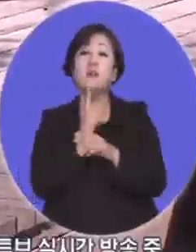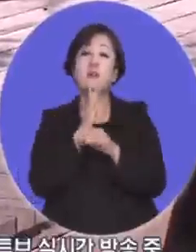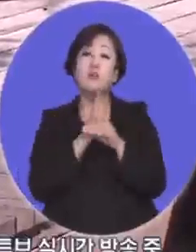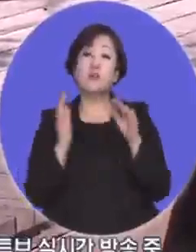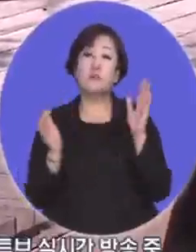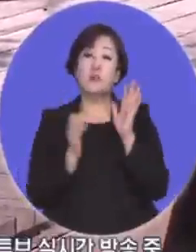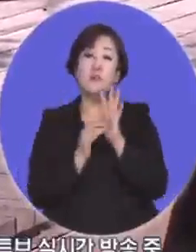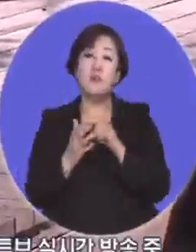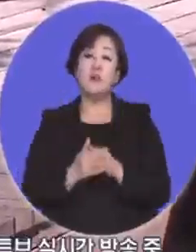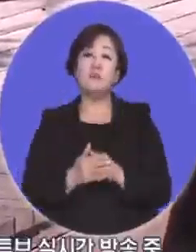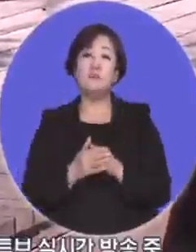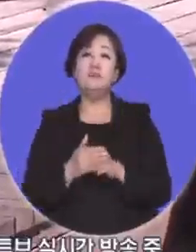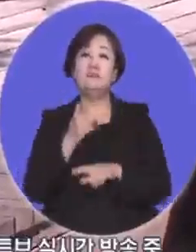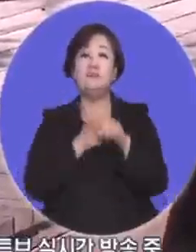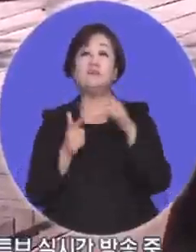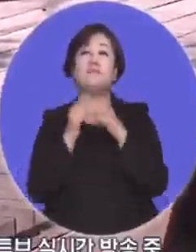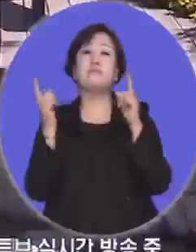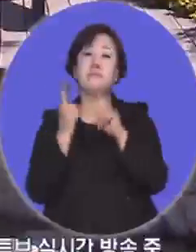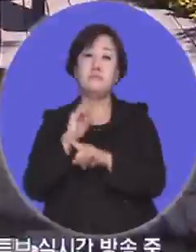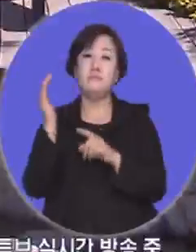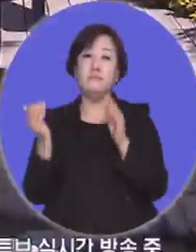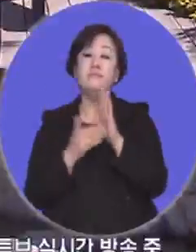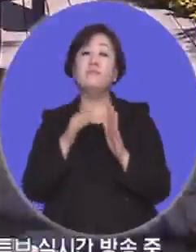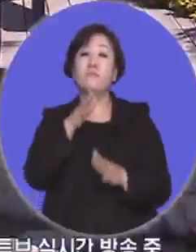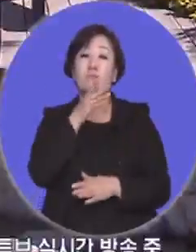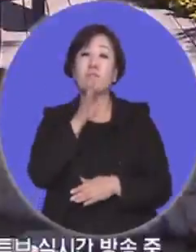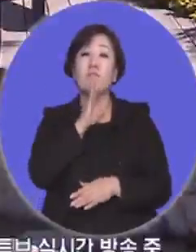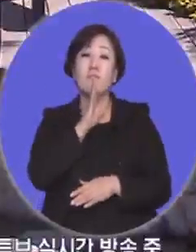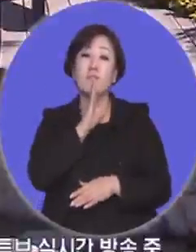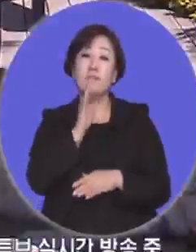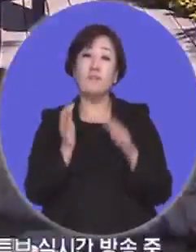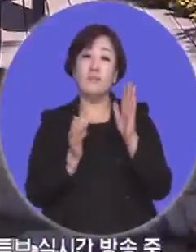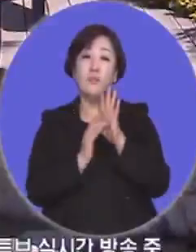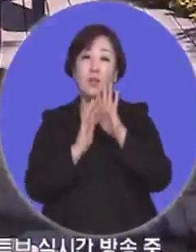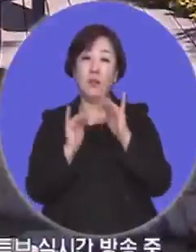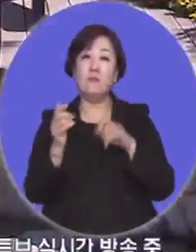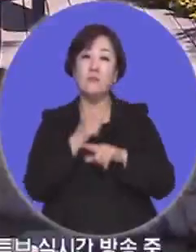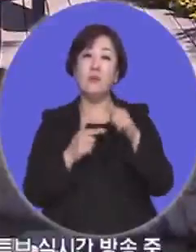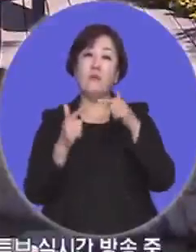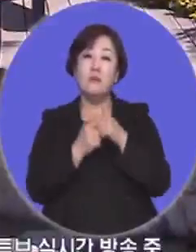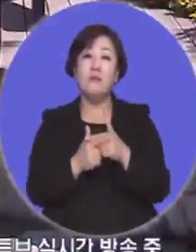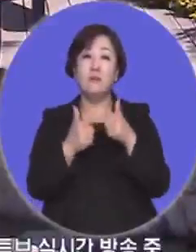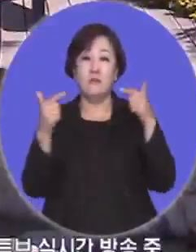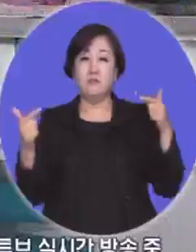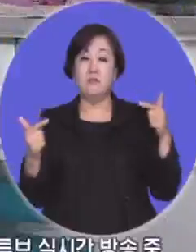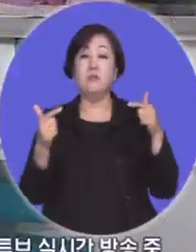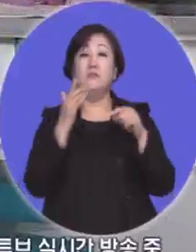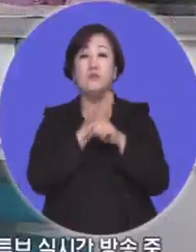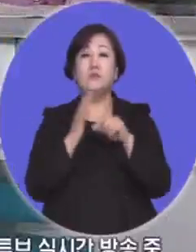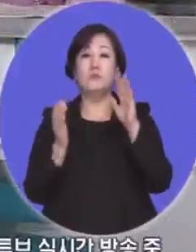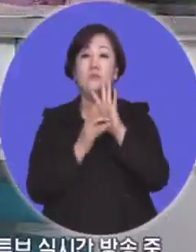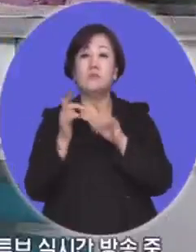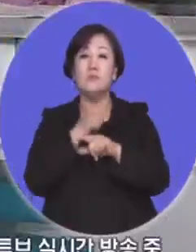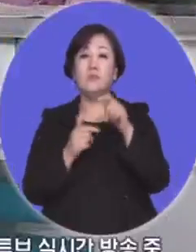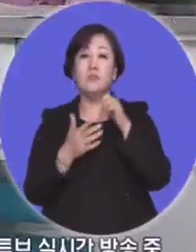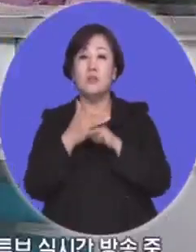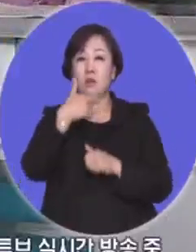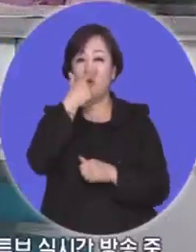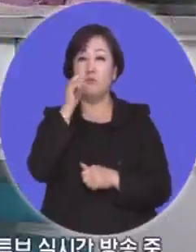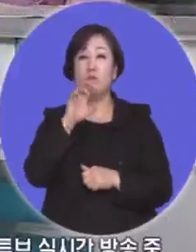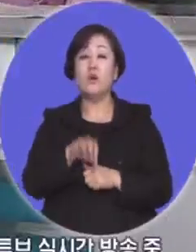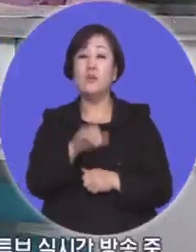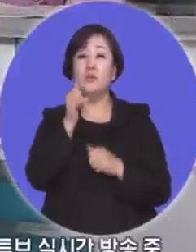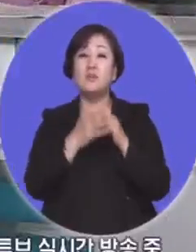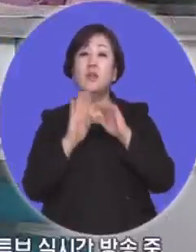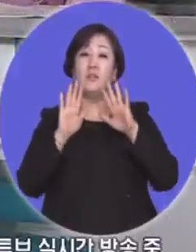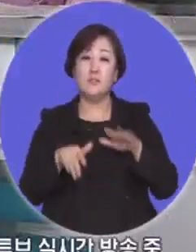예, 삭막했던 분위기가 달라지고 네, 그렇습니다. 있다. 네. 그렇습니다. 인구가 늘고 있는데 사실 이런 공간이 좀 부족하다는 예, 이야기가 많았었는데